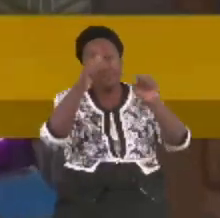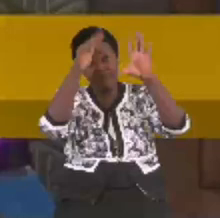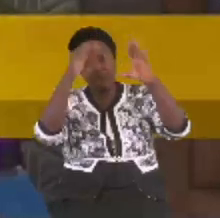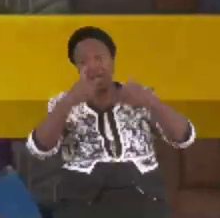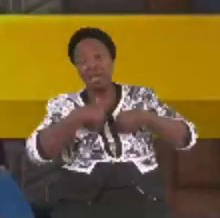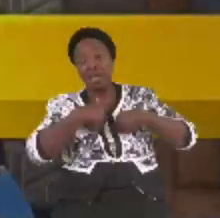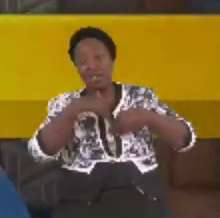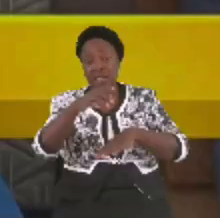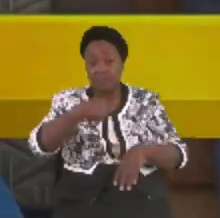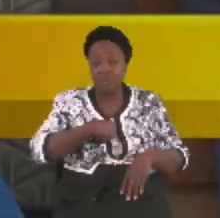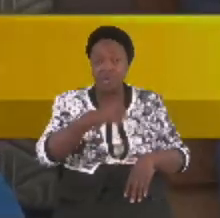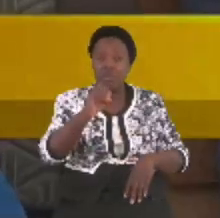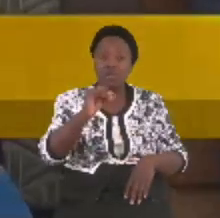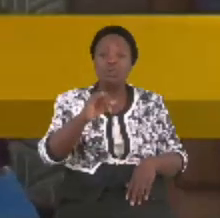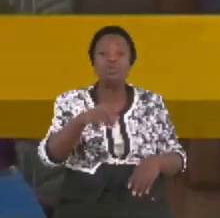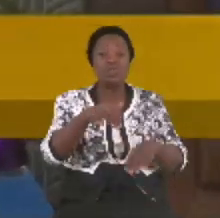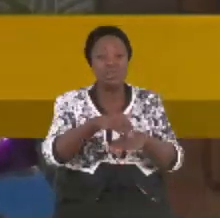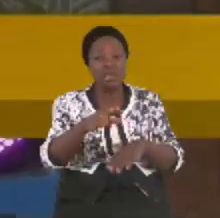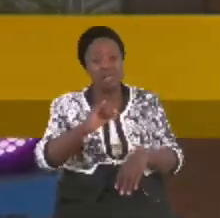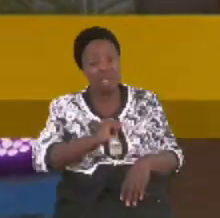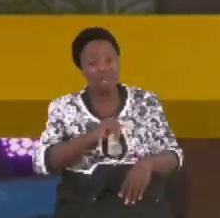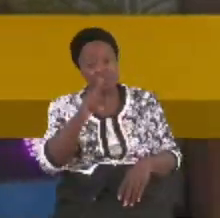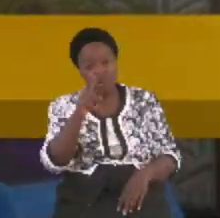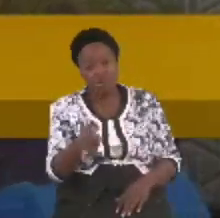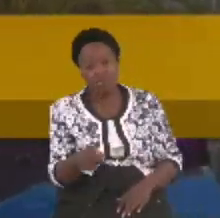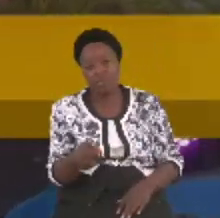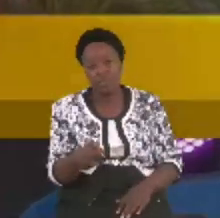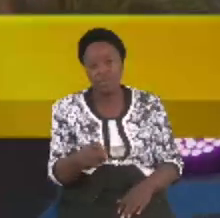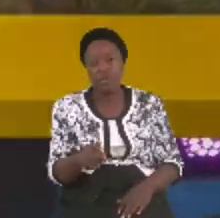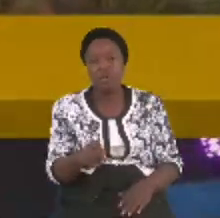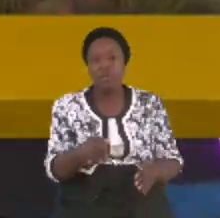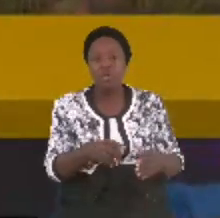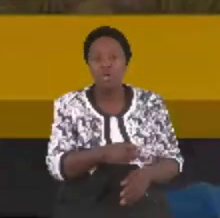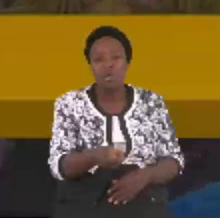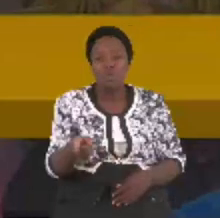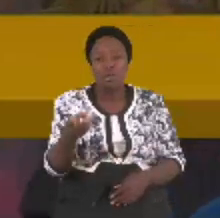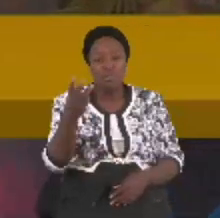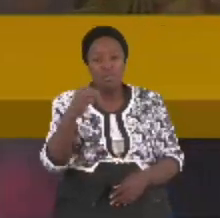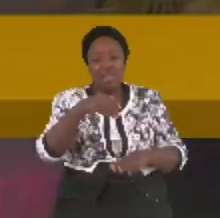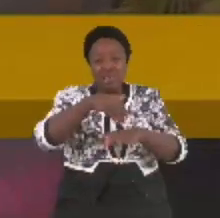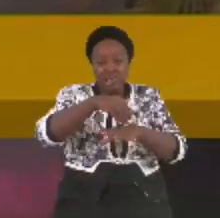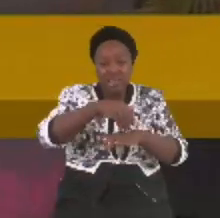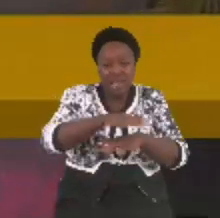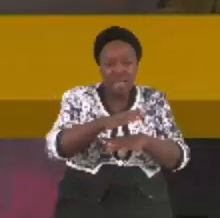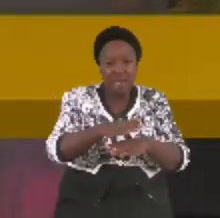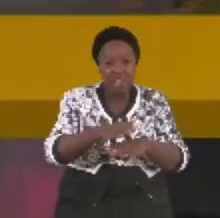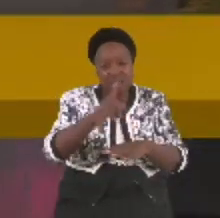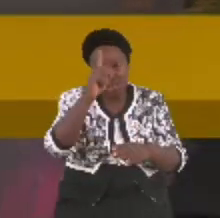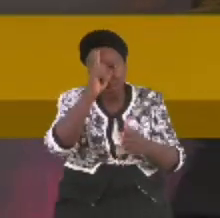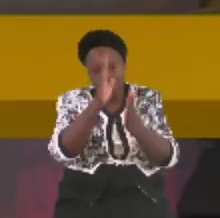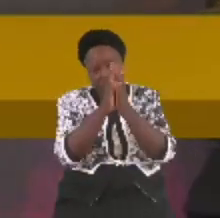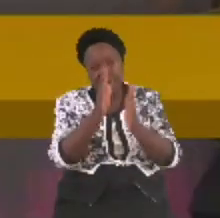envoyé, moi aussi je vous envoie. C'était les saints envoyés. Les saints